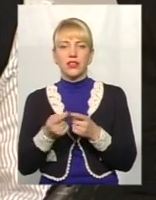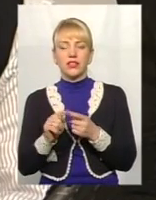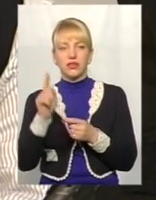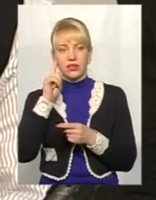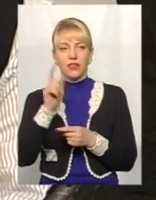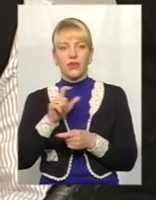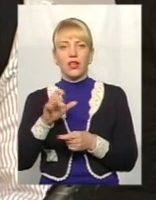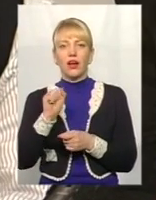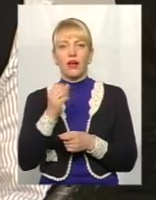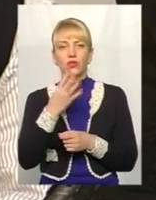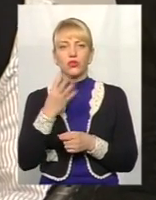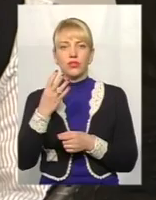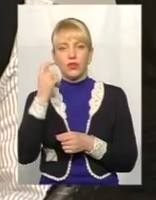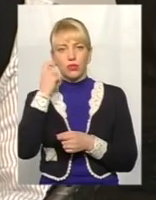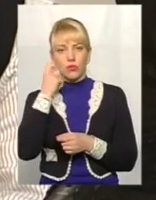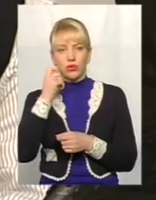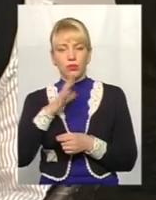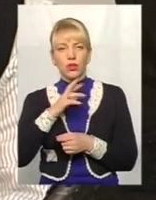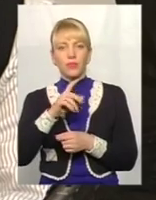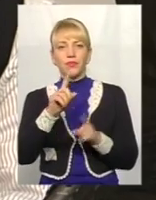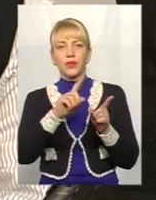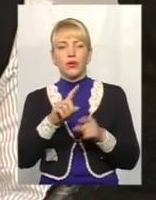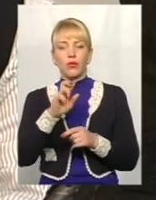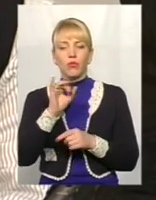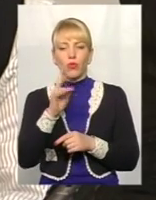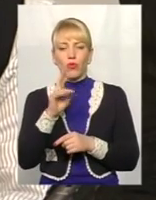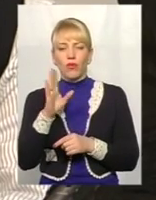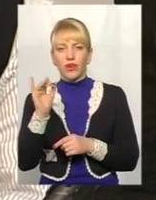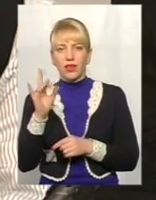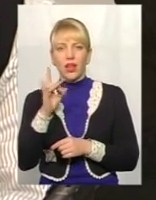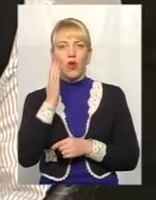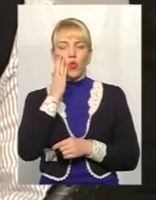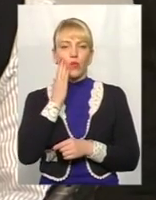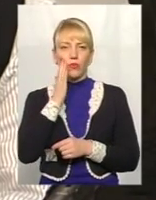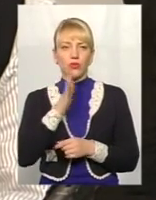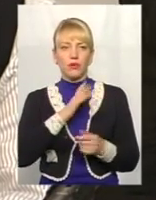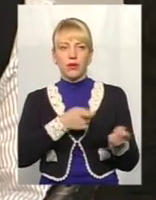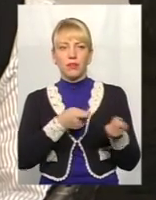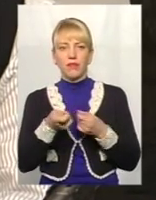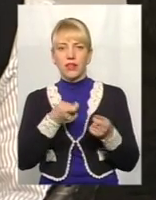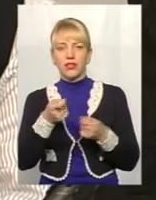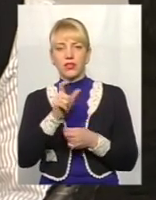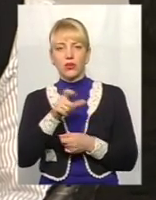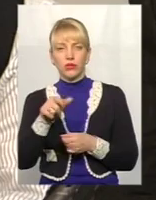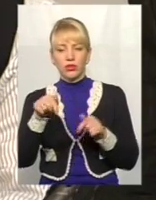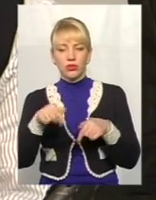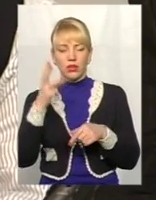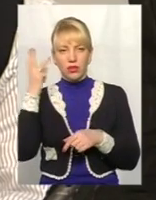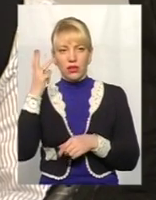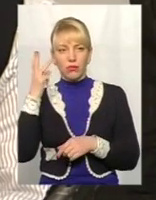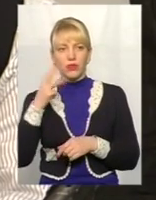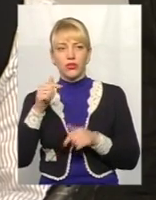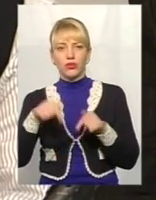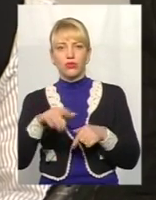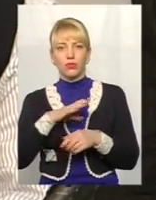в 44-му році були з Буковини, з Трацинвалії, з Румунії перевезені люди сюди на Хмельниччину і